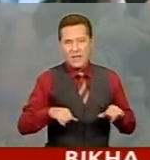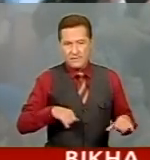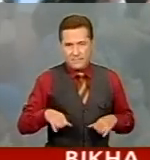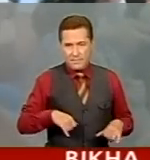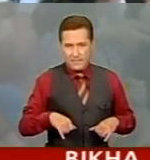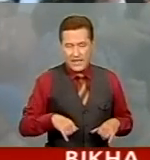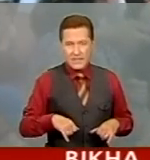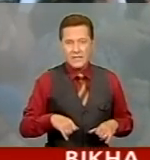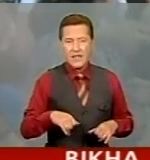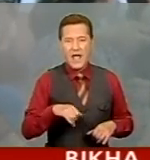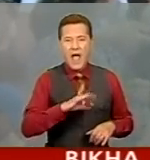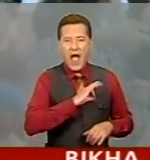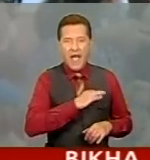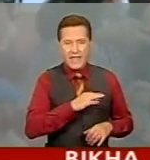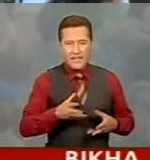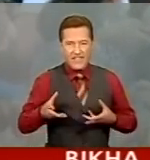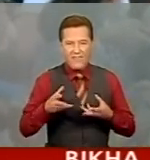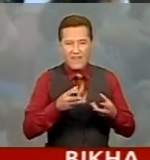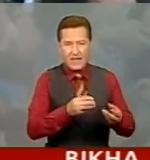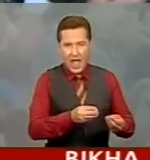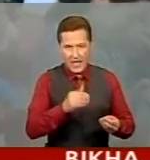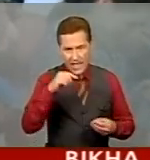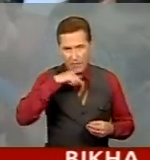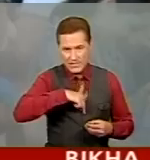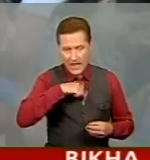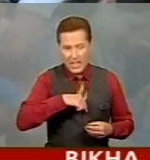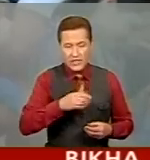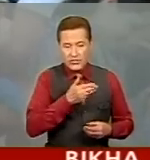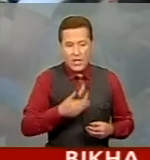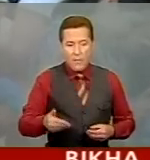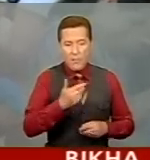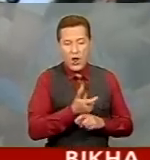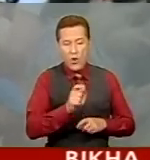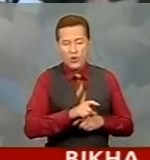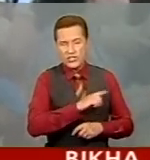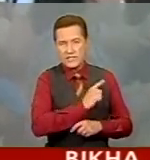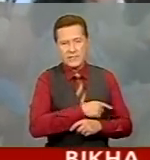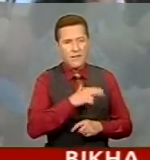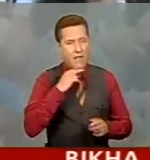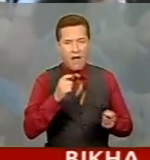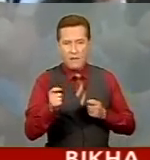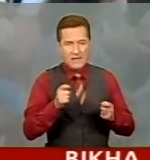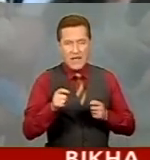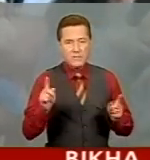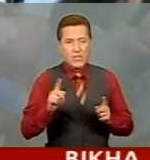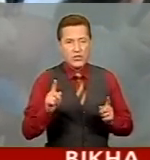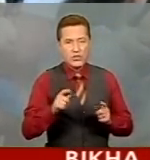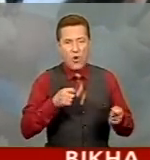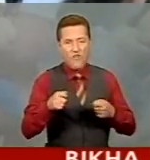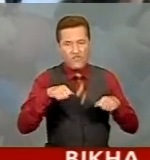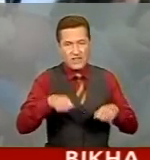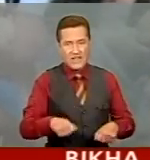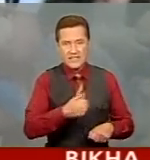работают агенты влияния. И мы очень сильно опасаемся, что власти